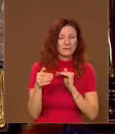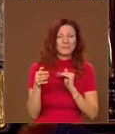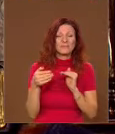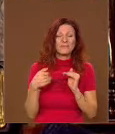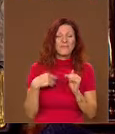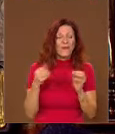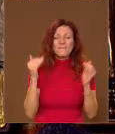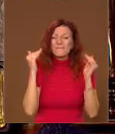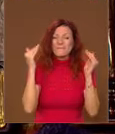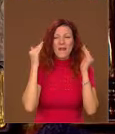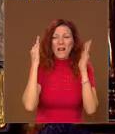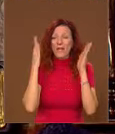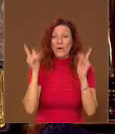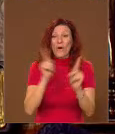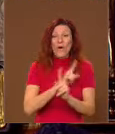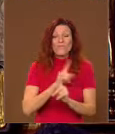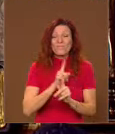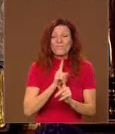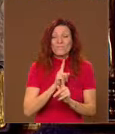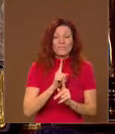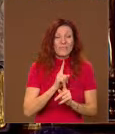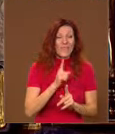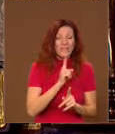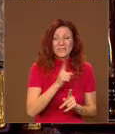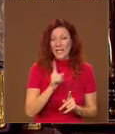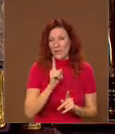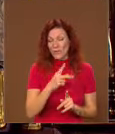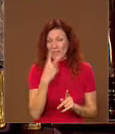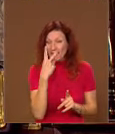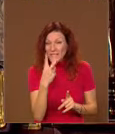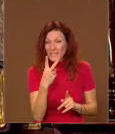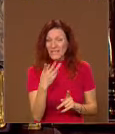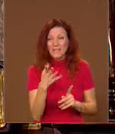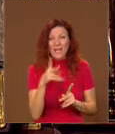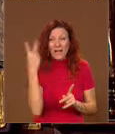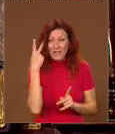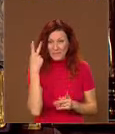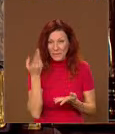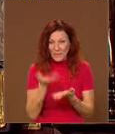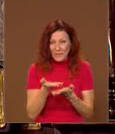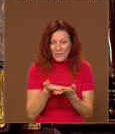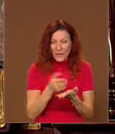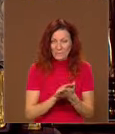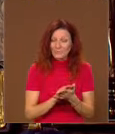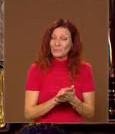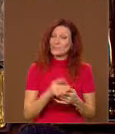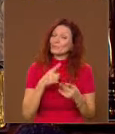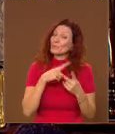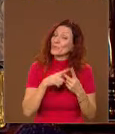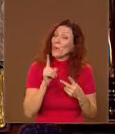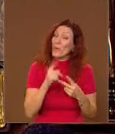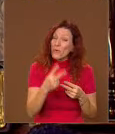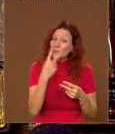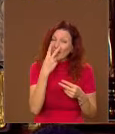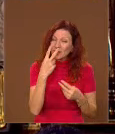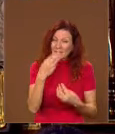свещено действие, невидима за телесните очи, но видима за очите